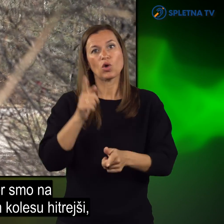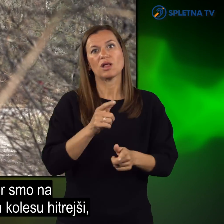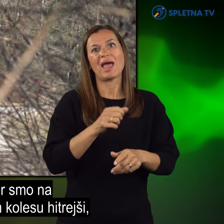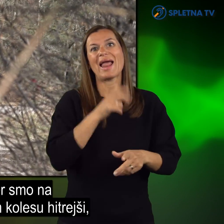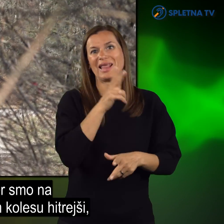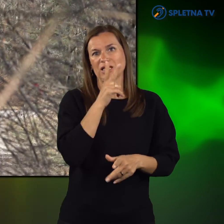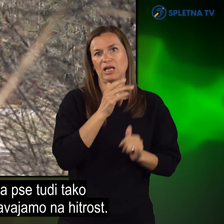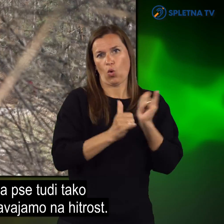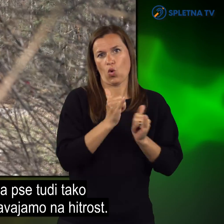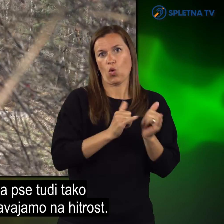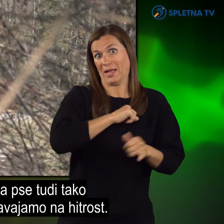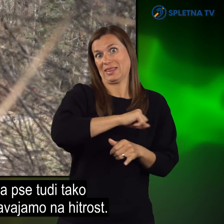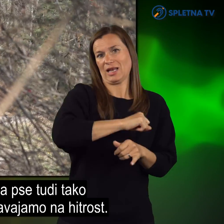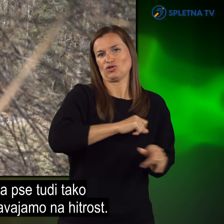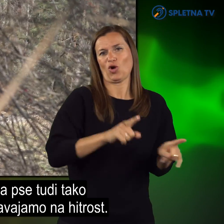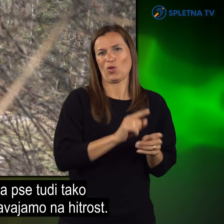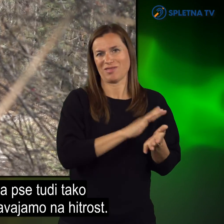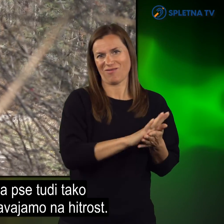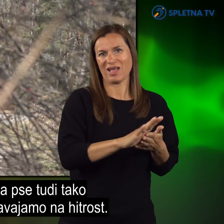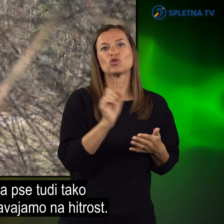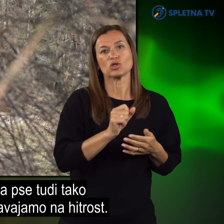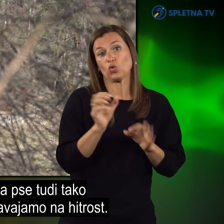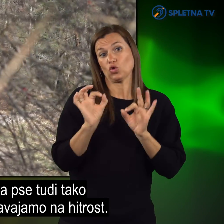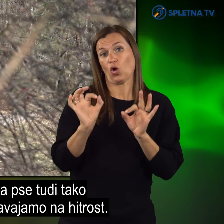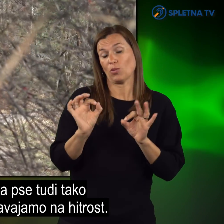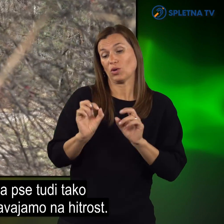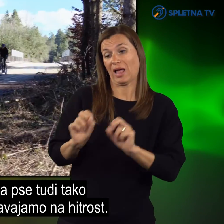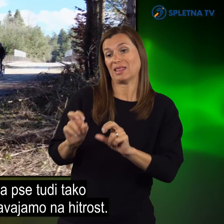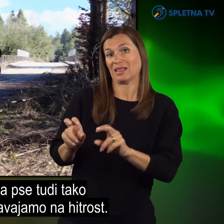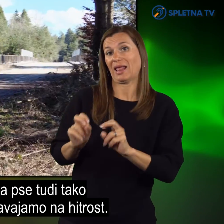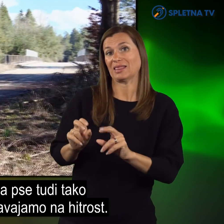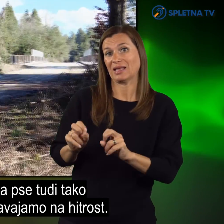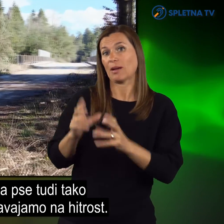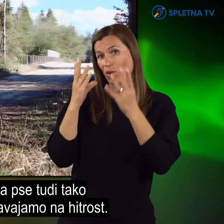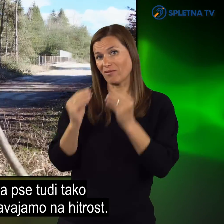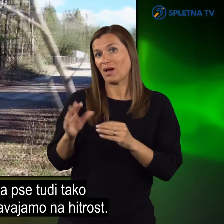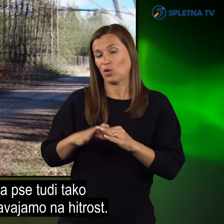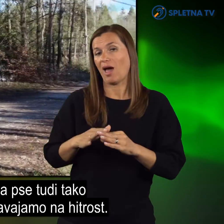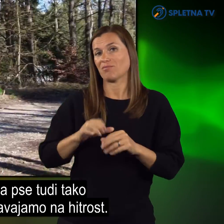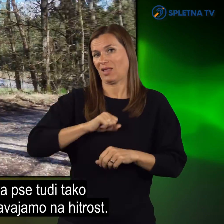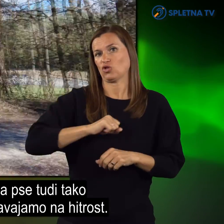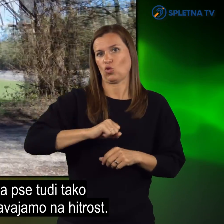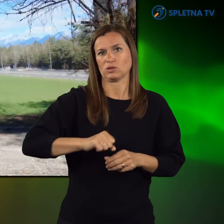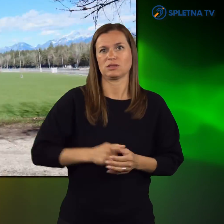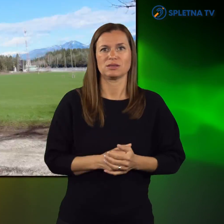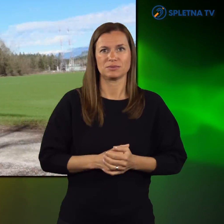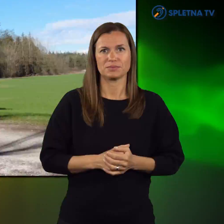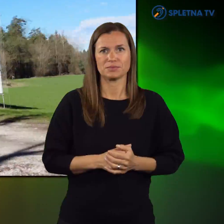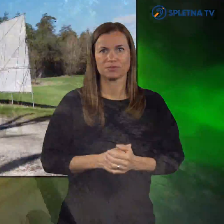precej hitrejši kot z navadnim, je zelo fino, da jih na tak način treniramo, navajamo na hitrost.